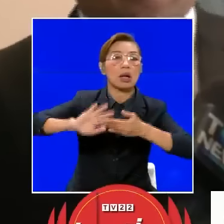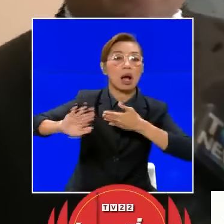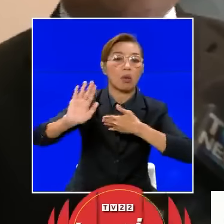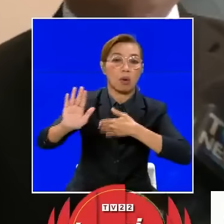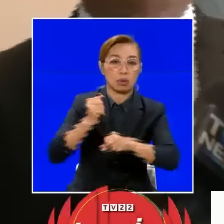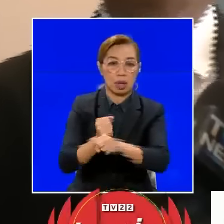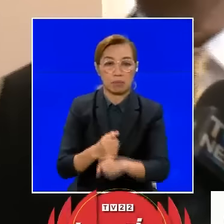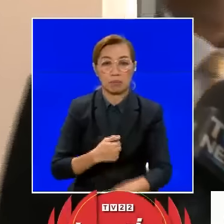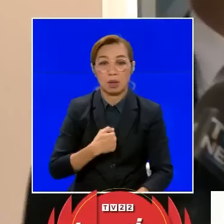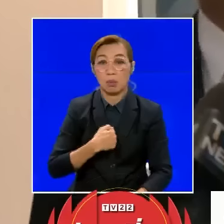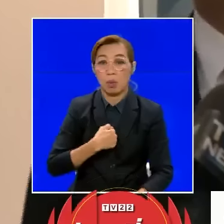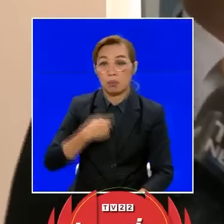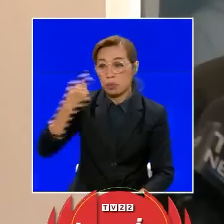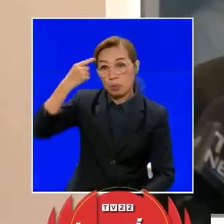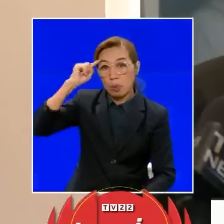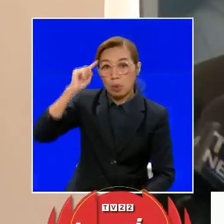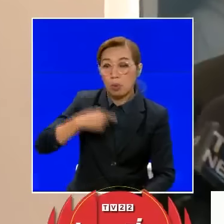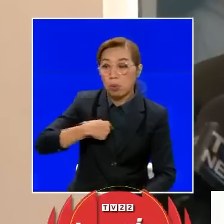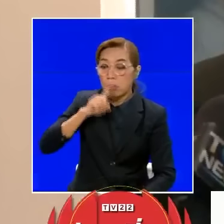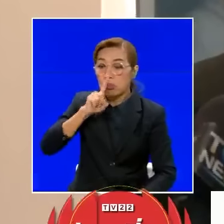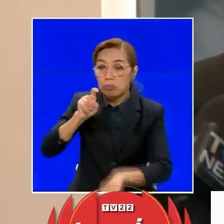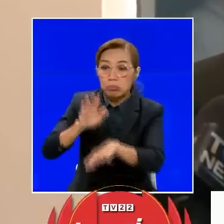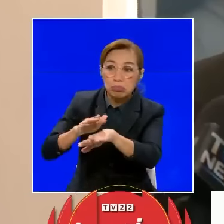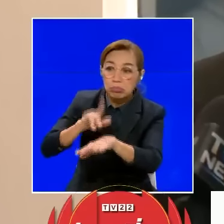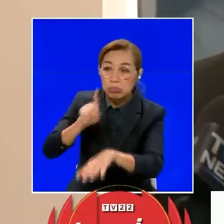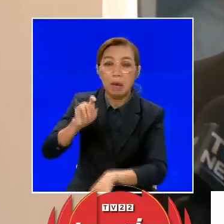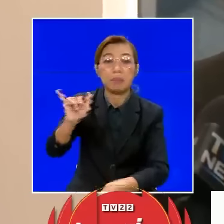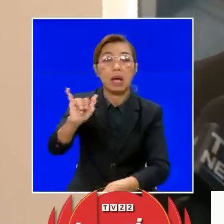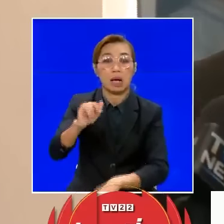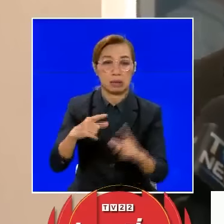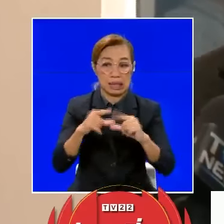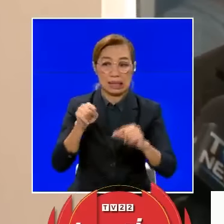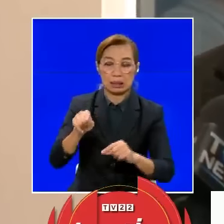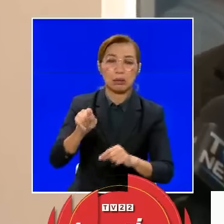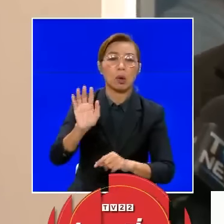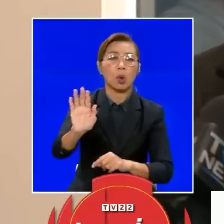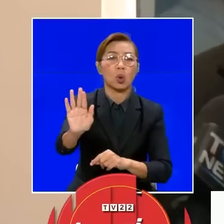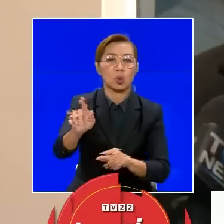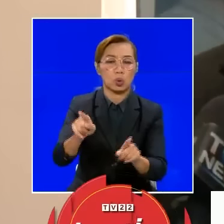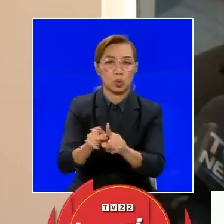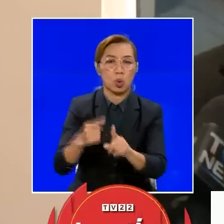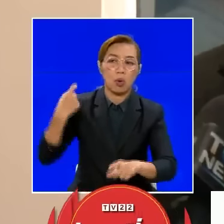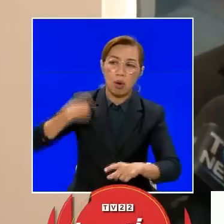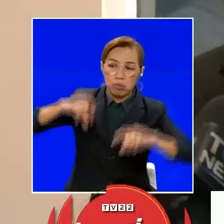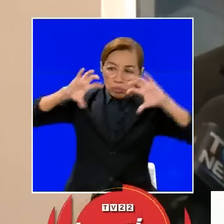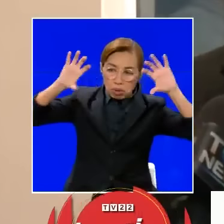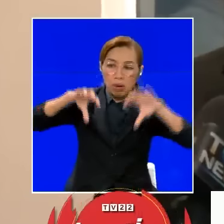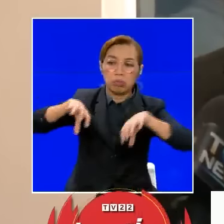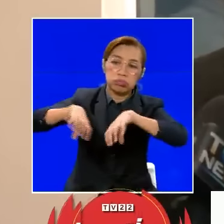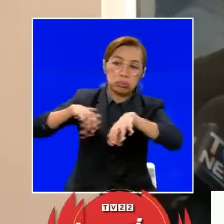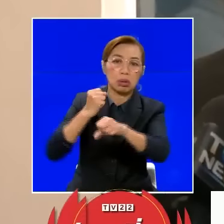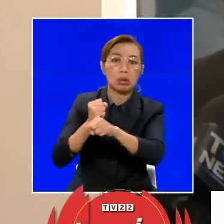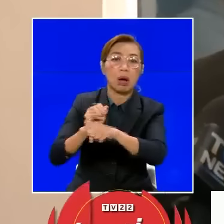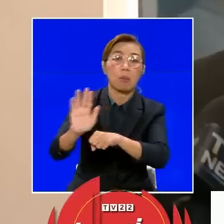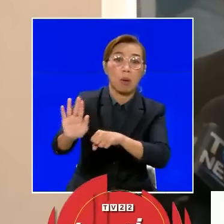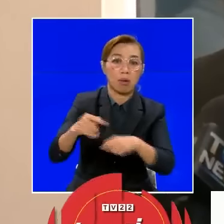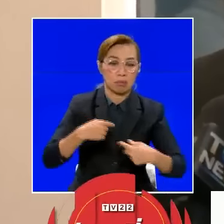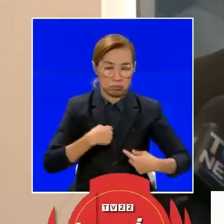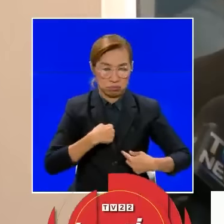ยังไม่ทราบไม่ได้ถามเรื่องเลยนะคือเรื่องนี้เป็นเรื่องของกระบวนการยุติธรรมนะในส่วนตัวไม่ได้ถ